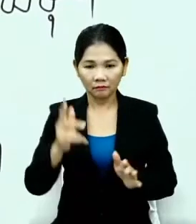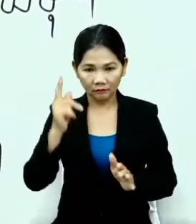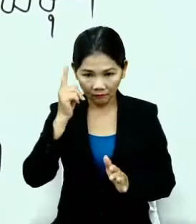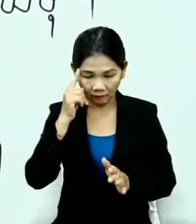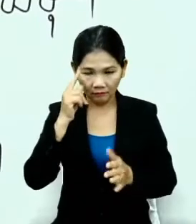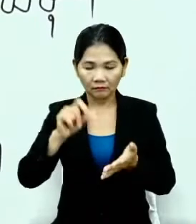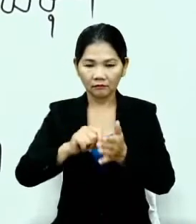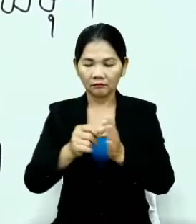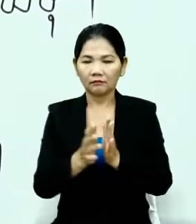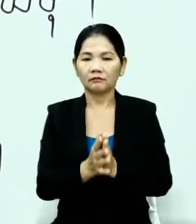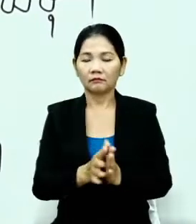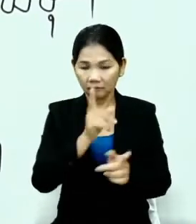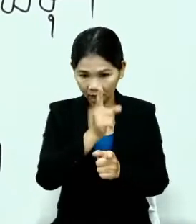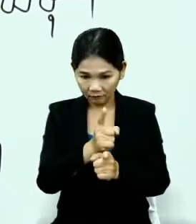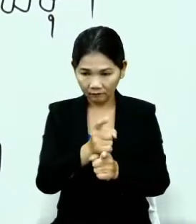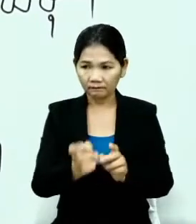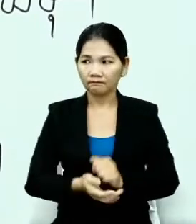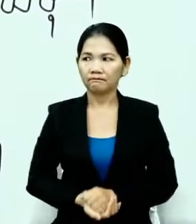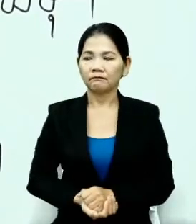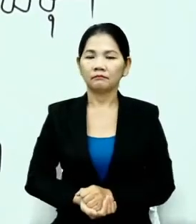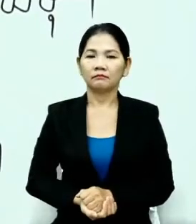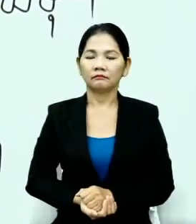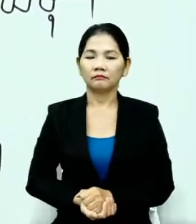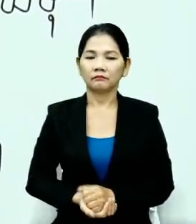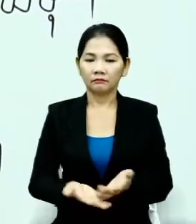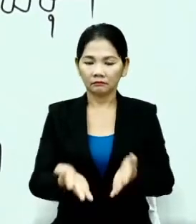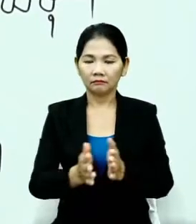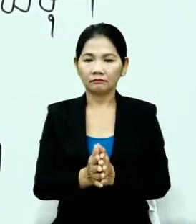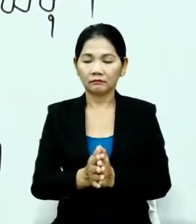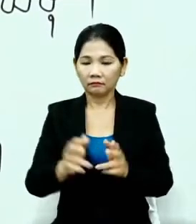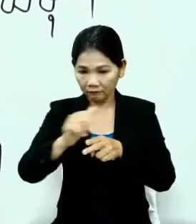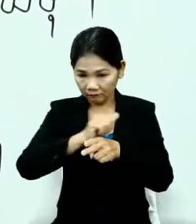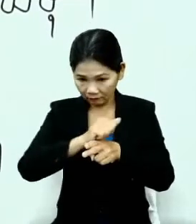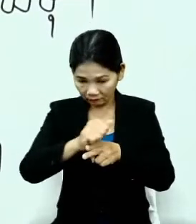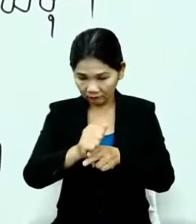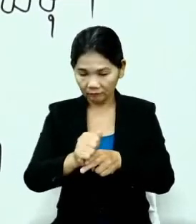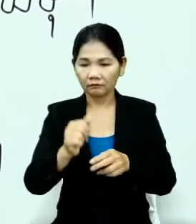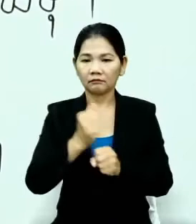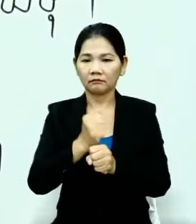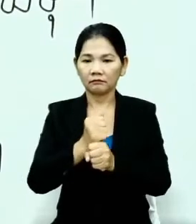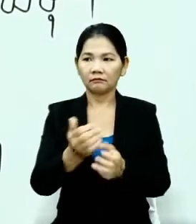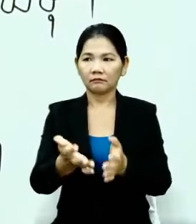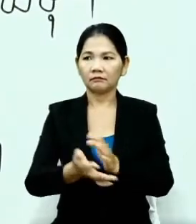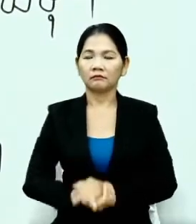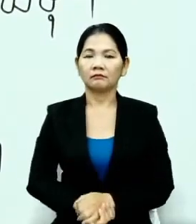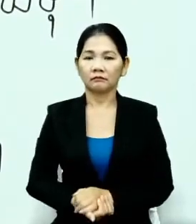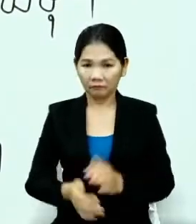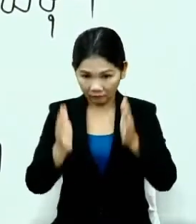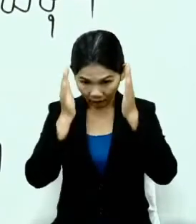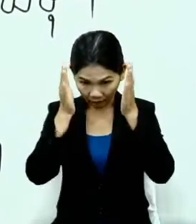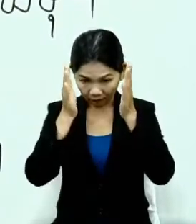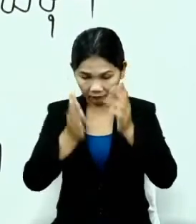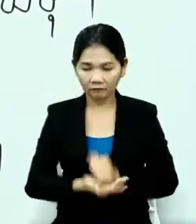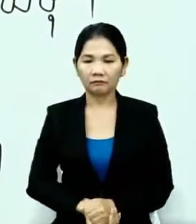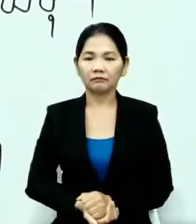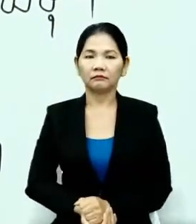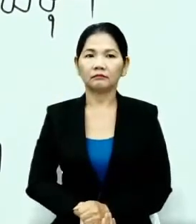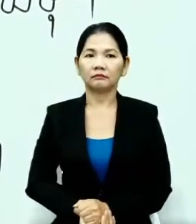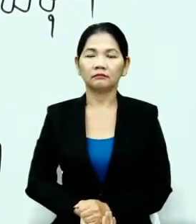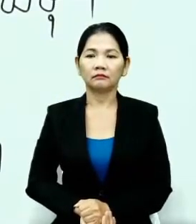vừa lấy nâng an bán trâm tê tặng ở khả tại lấy nâng cừu miên lùm hạt ở con thơ nè con nè tạo cho kết tục đại tặng ở khả nì